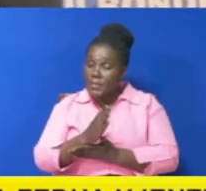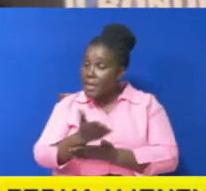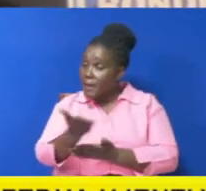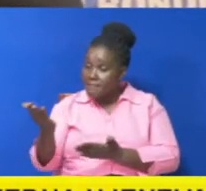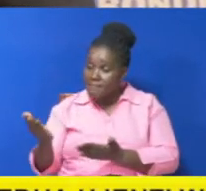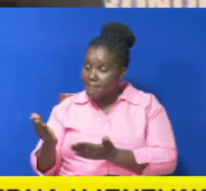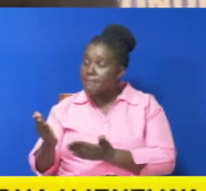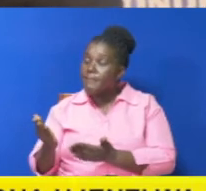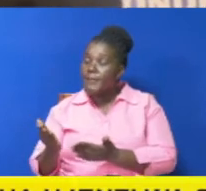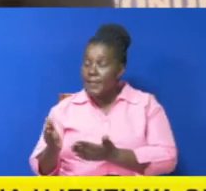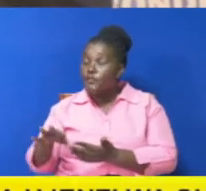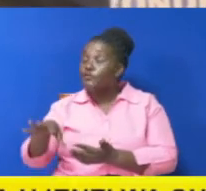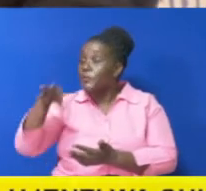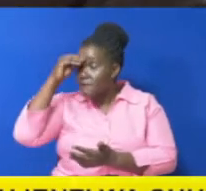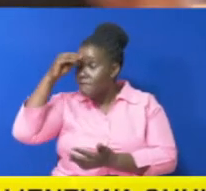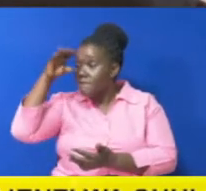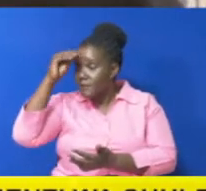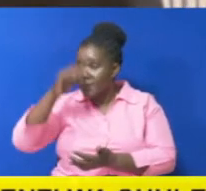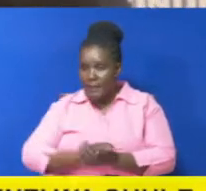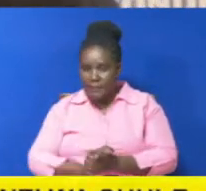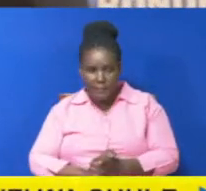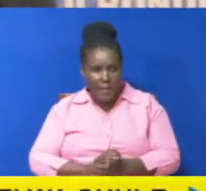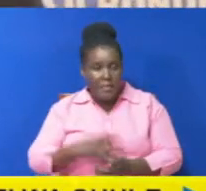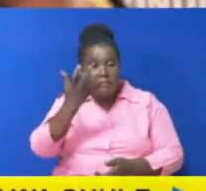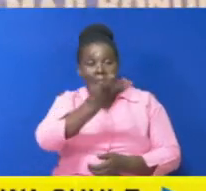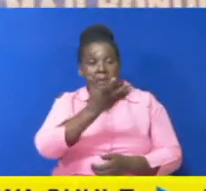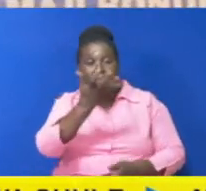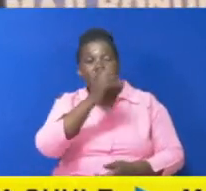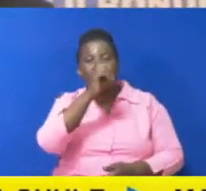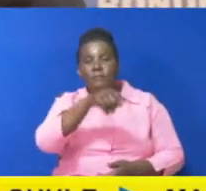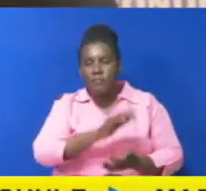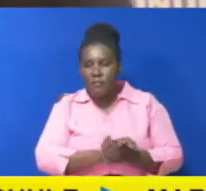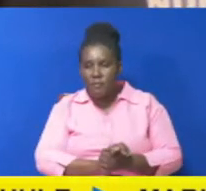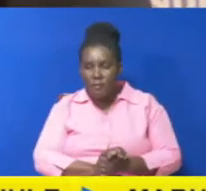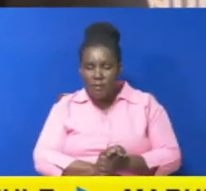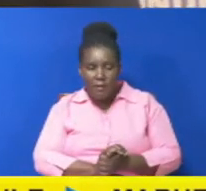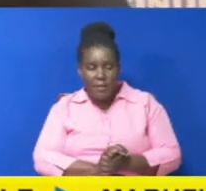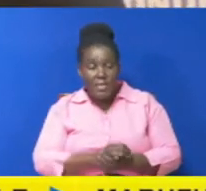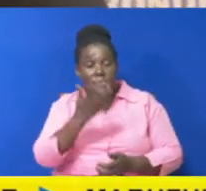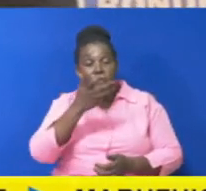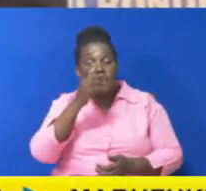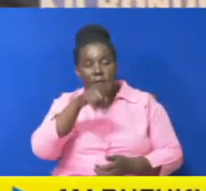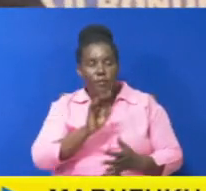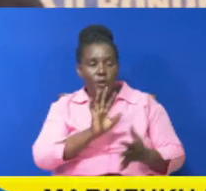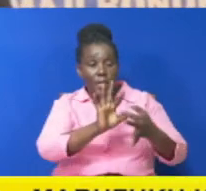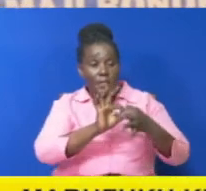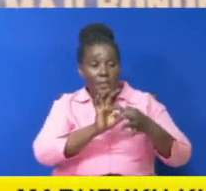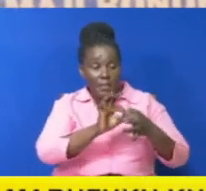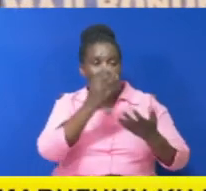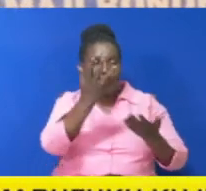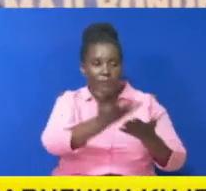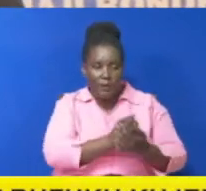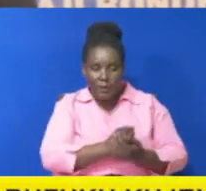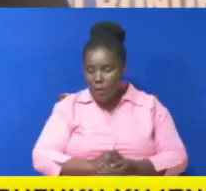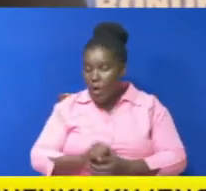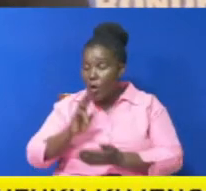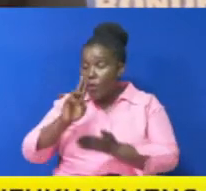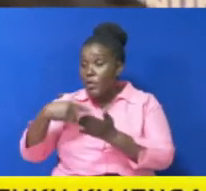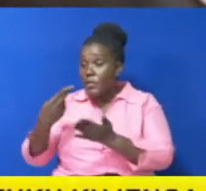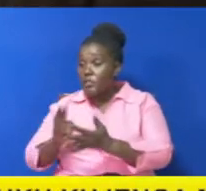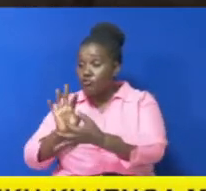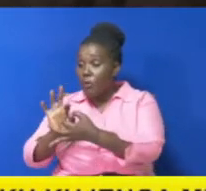Mmetuelekeza na kutuambia kwamba jamii ipo tu. Ukishirikisha utafanikiwa. Usipoishirikisha